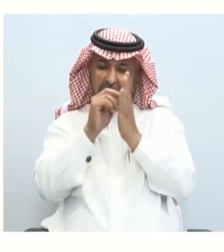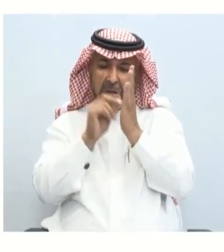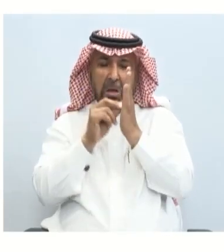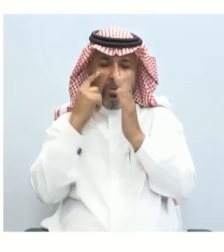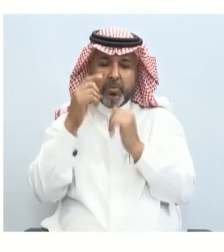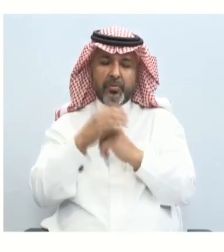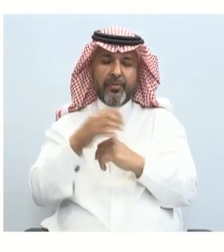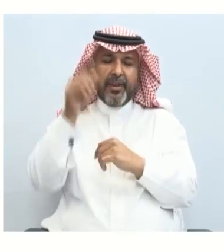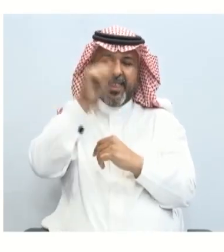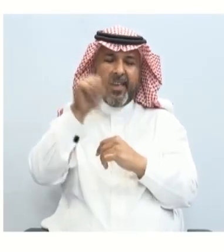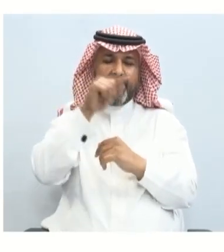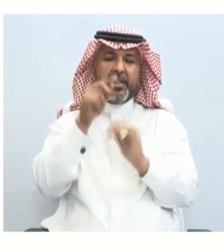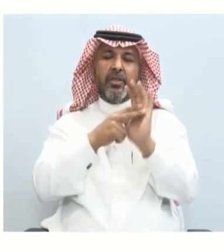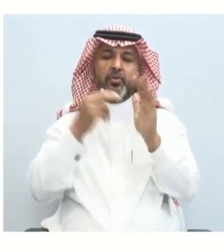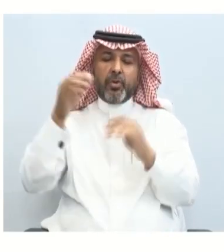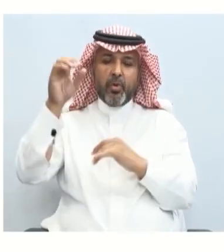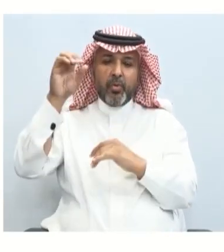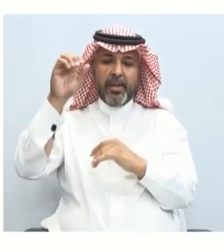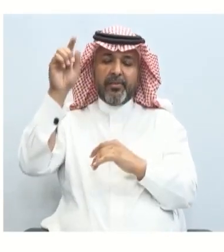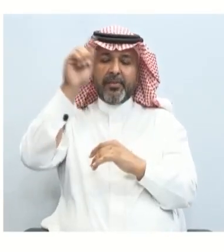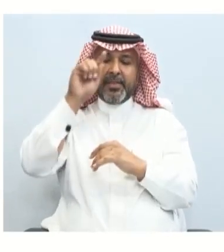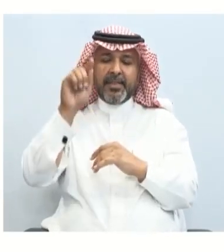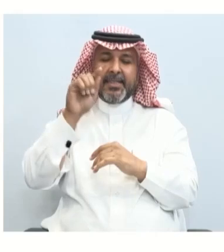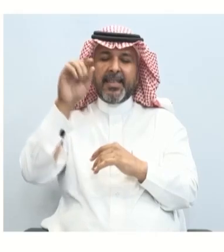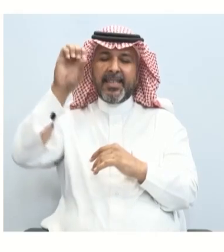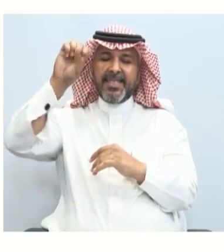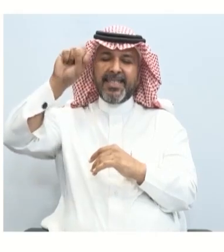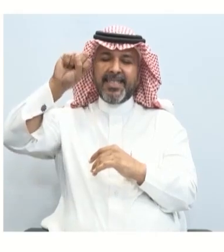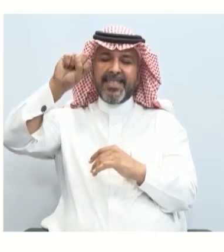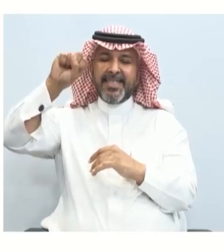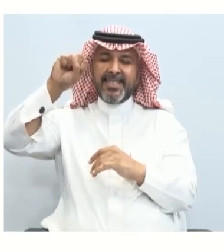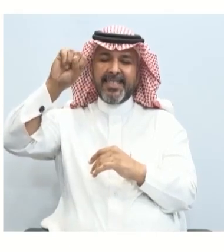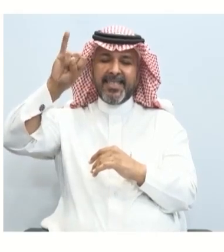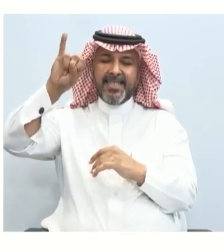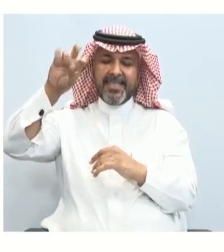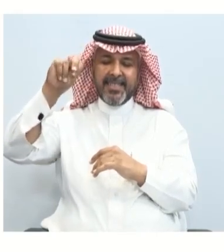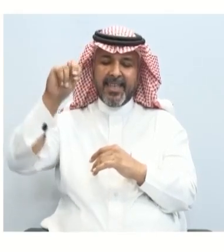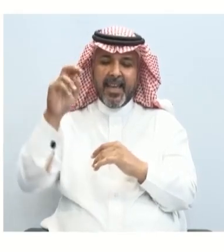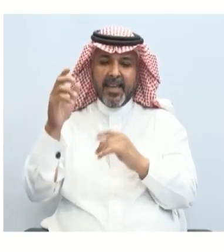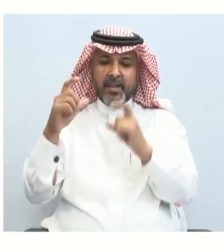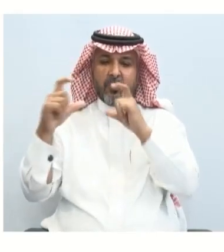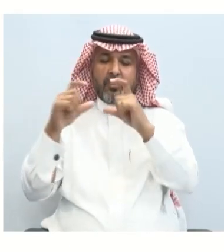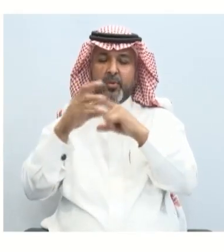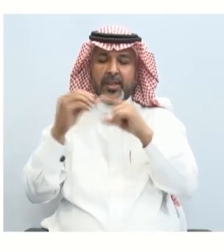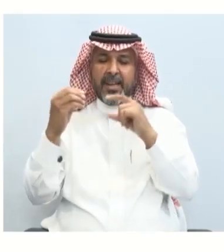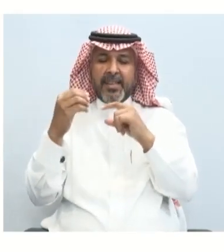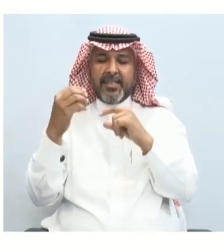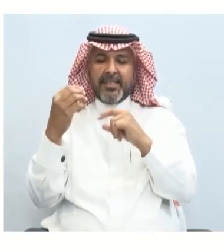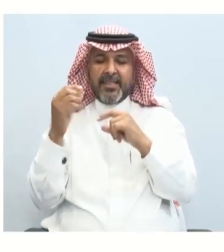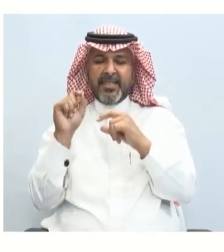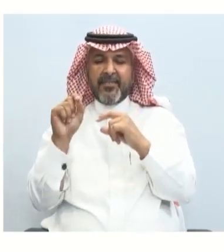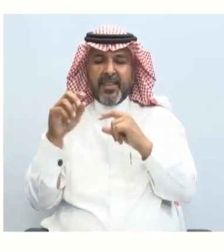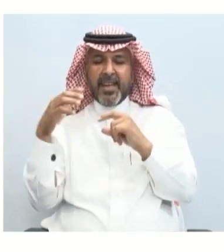انفرس ل سالب 0.35 احسبوها بالاله الحاسبه معي